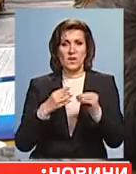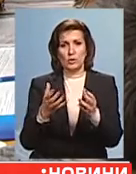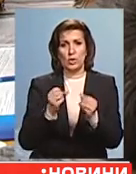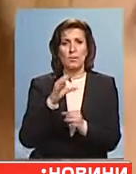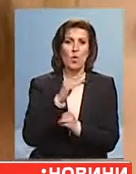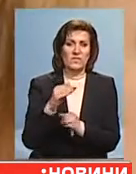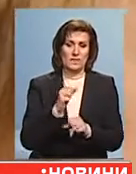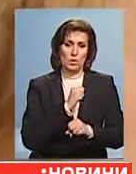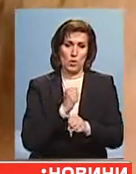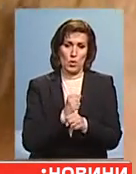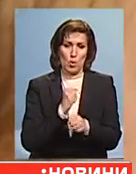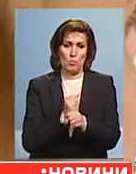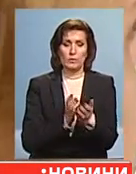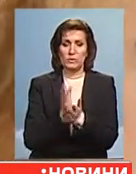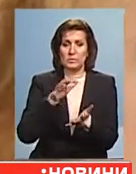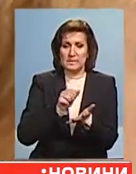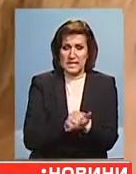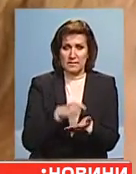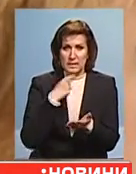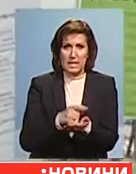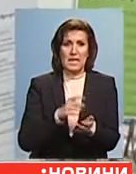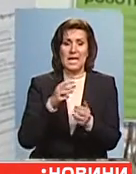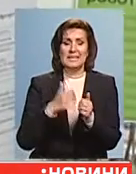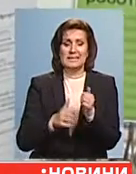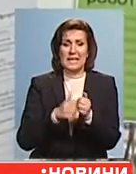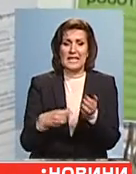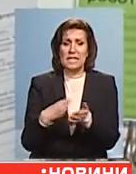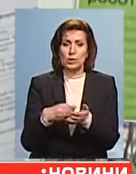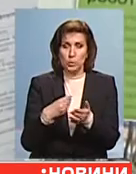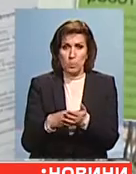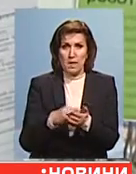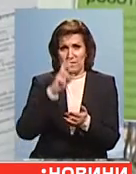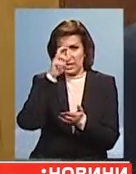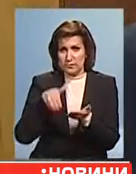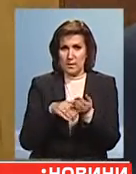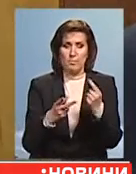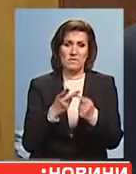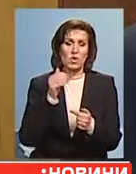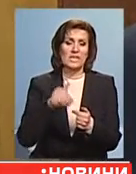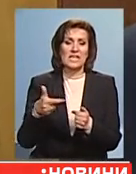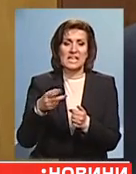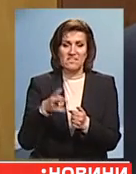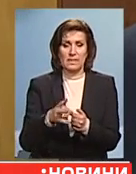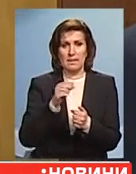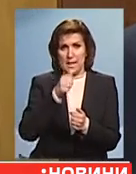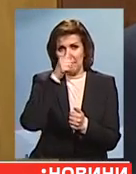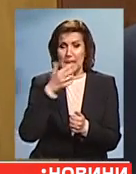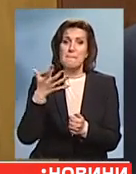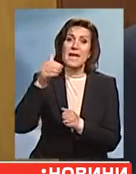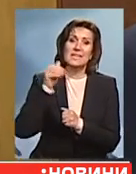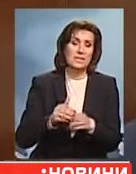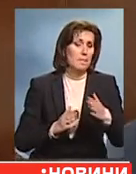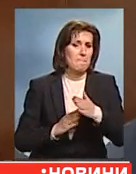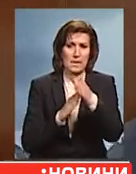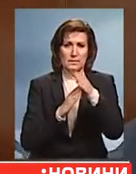офіційну роботу. У службі зайнятості кажуть, середня сума підтримки від держави – 1,5 тисячі гривень на місяць. Максимально 5 тисяч, залежно від